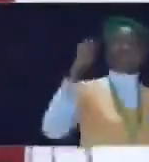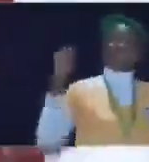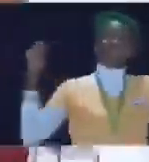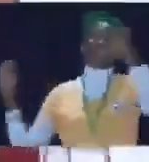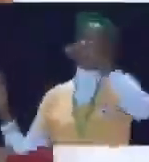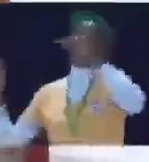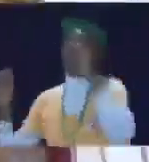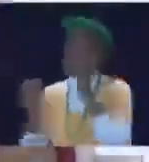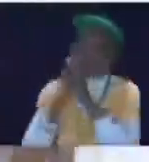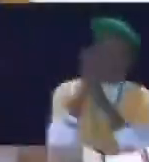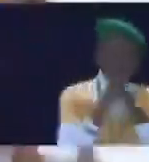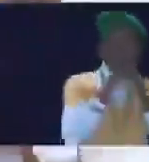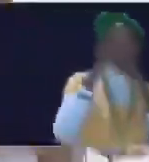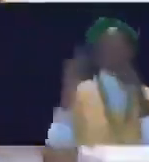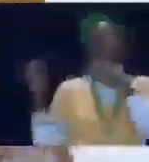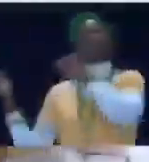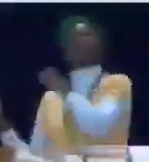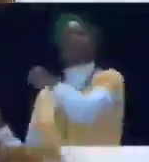chema sabo yo yo.